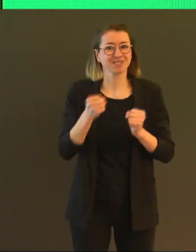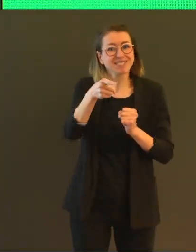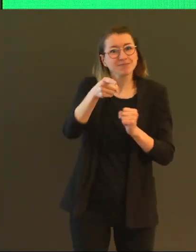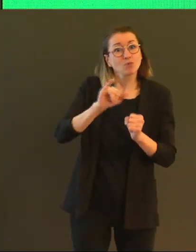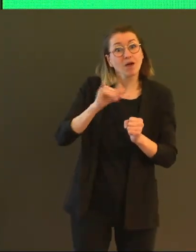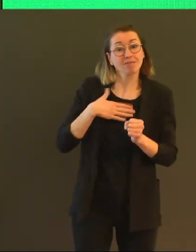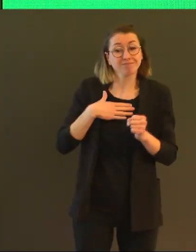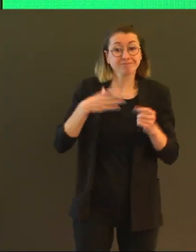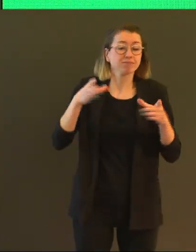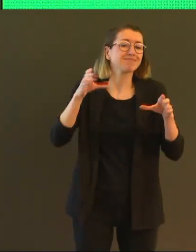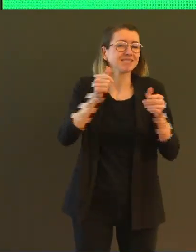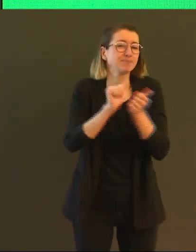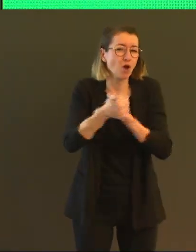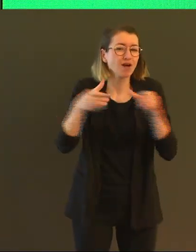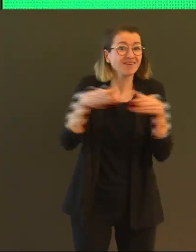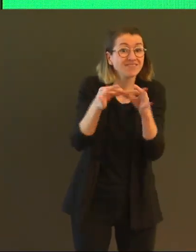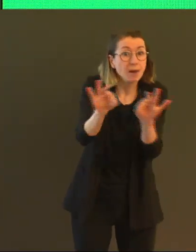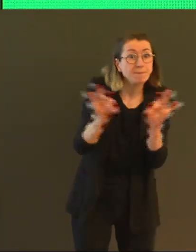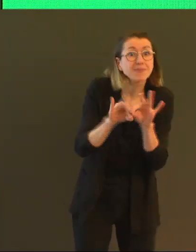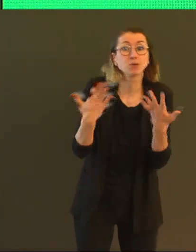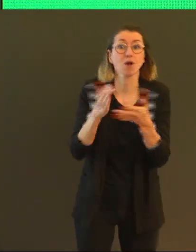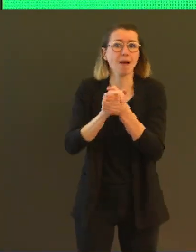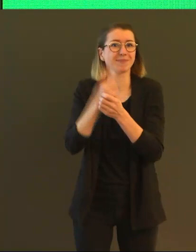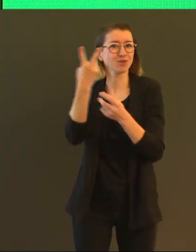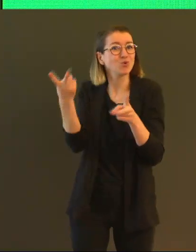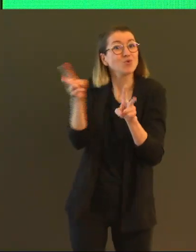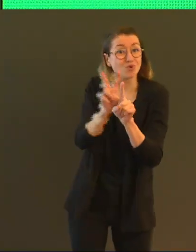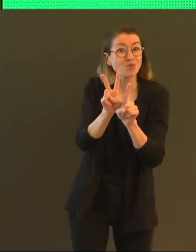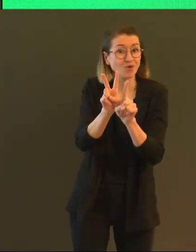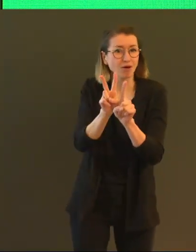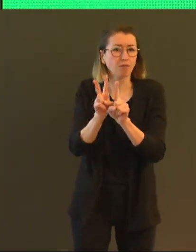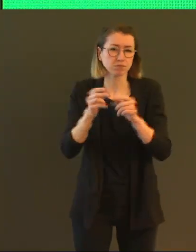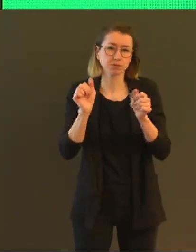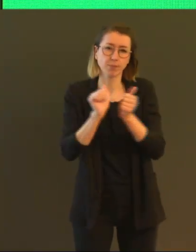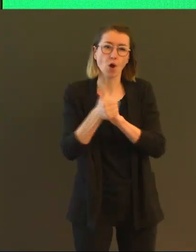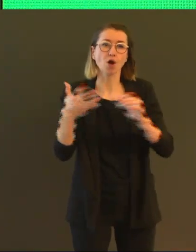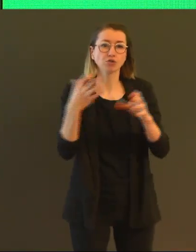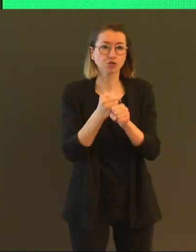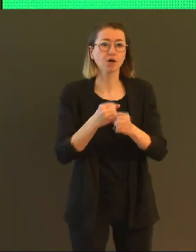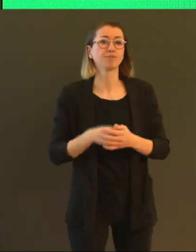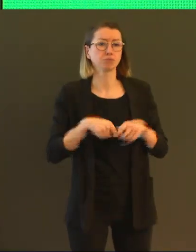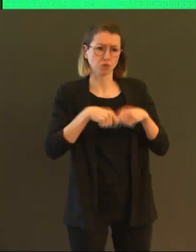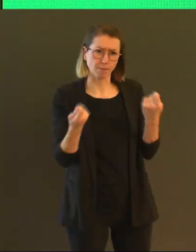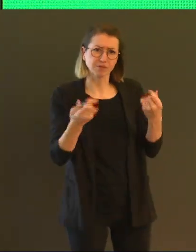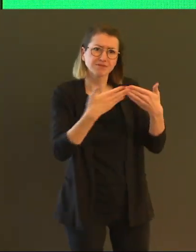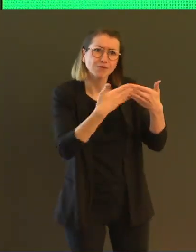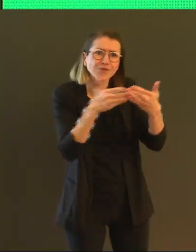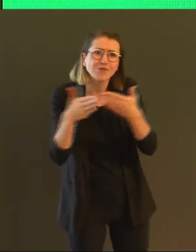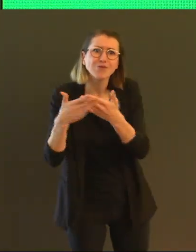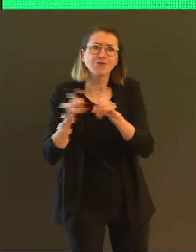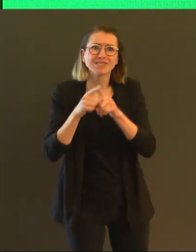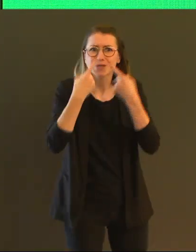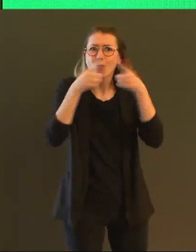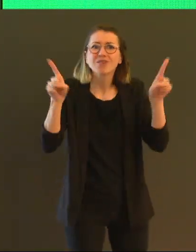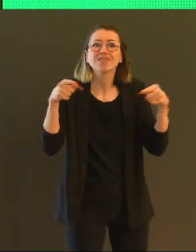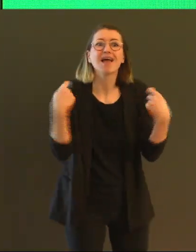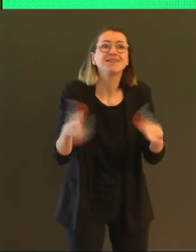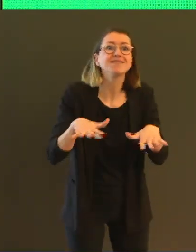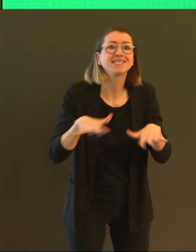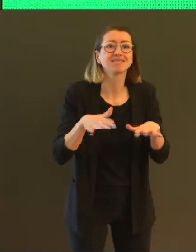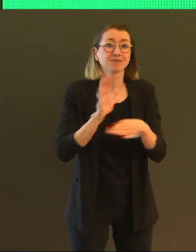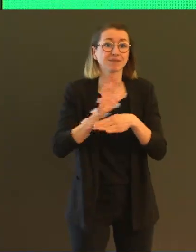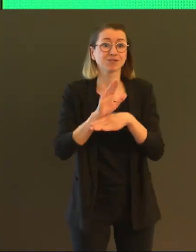Pour lundi encore, différentes activités pourront reprendre. On pense évidemment aux professionnels, ces professions de contact,